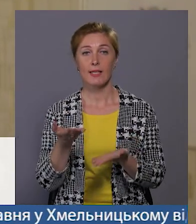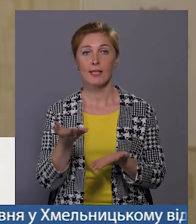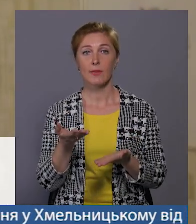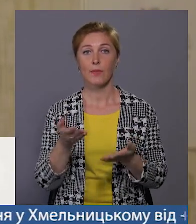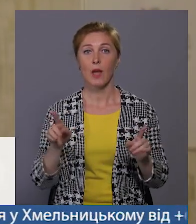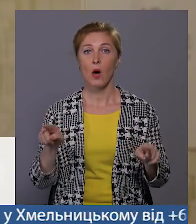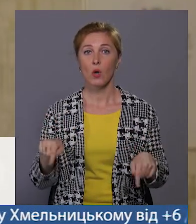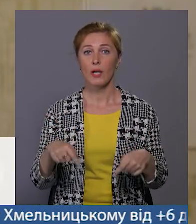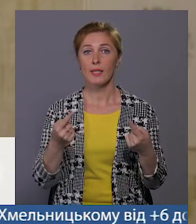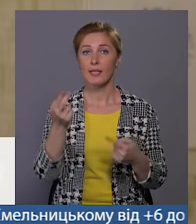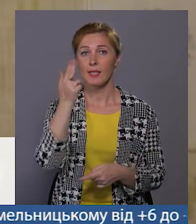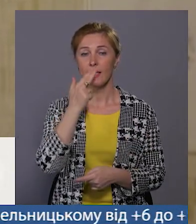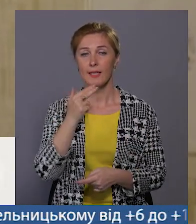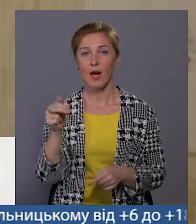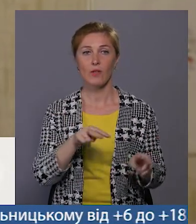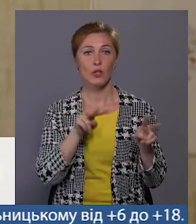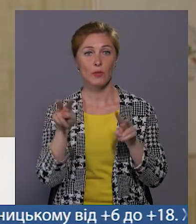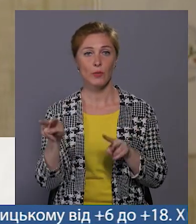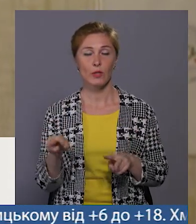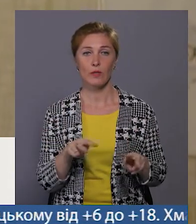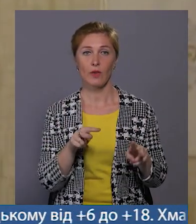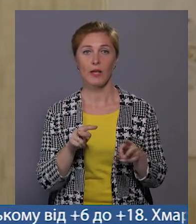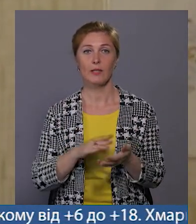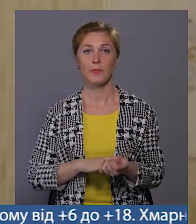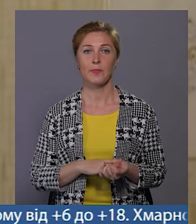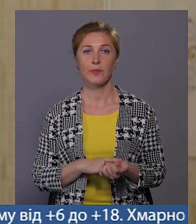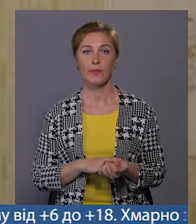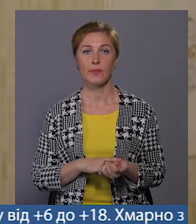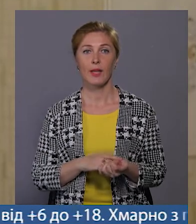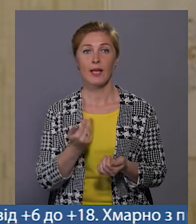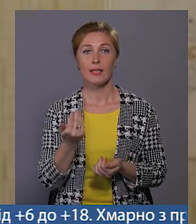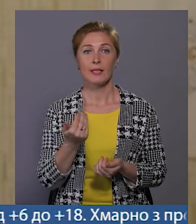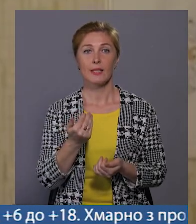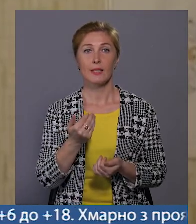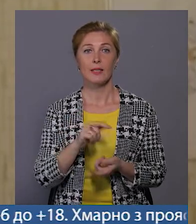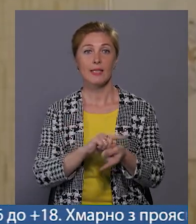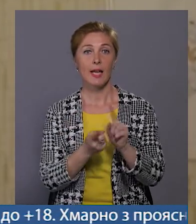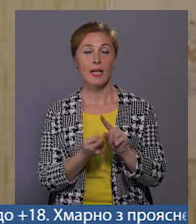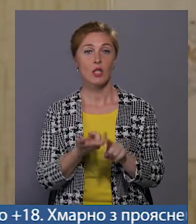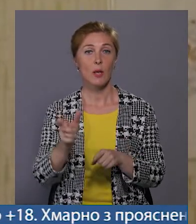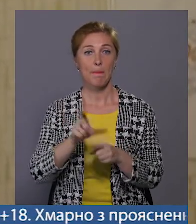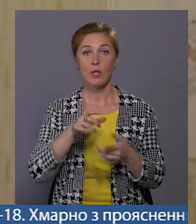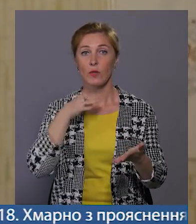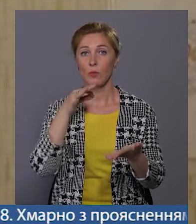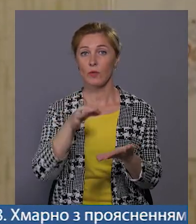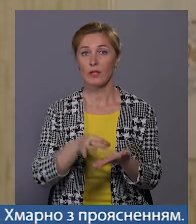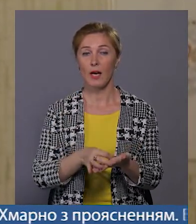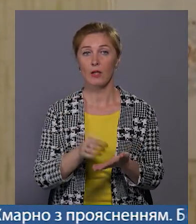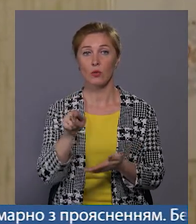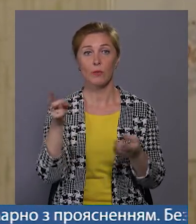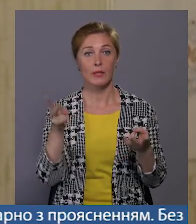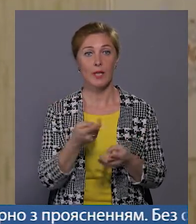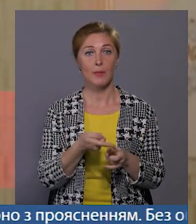організаційні навички, спостерігання за дедлайнами. Ти стаєш більш відповідальною, бо ти розумієш, що тобі потрібно за цим